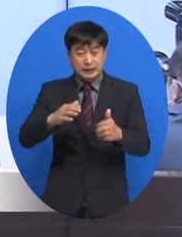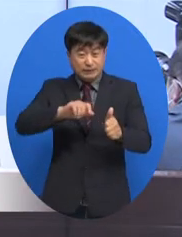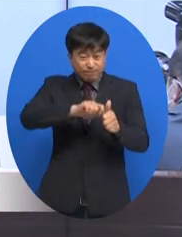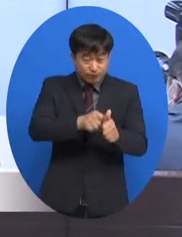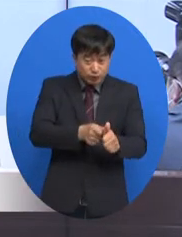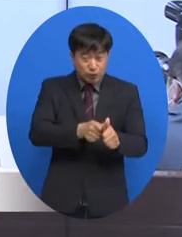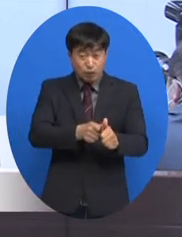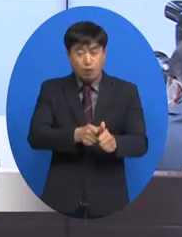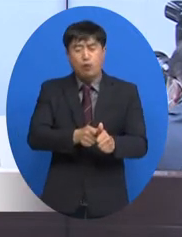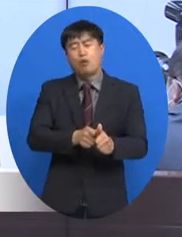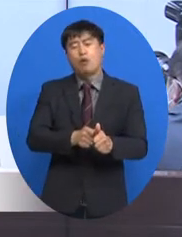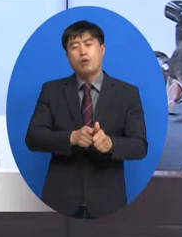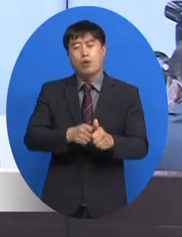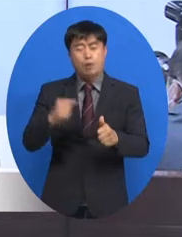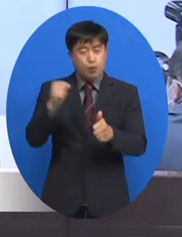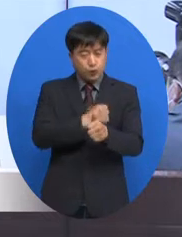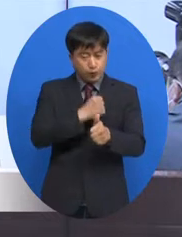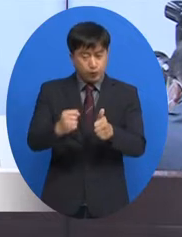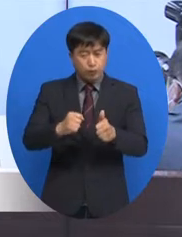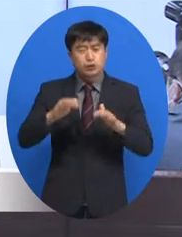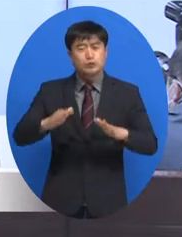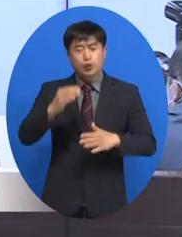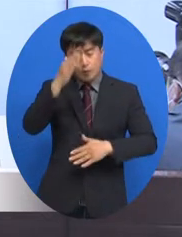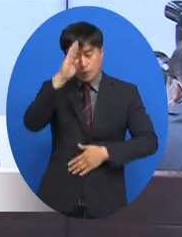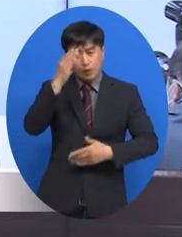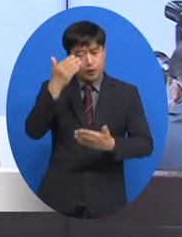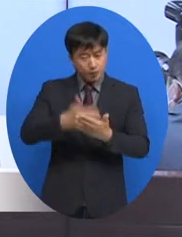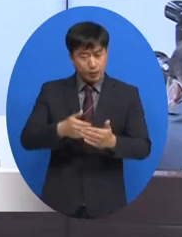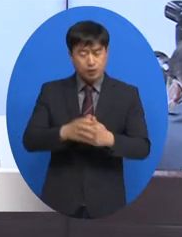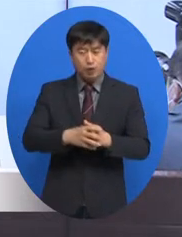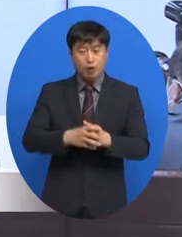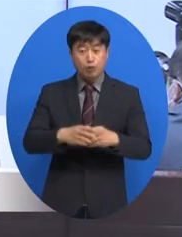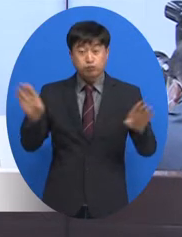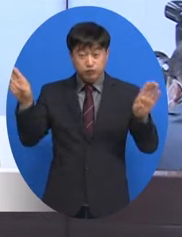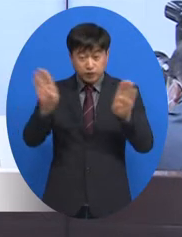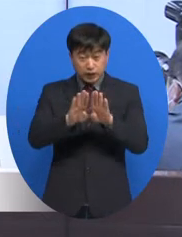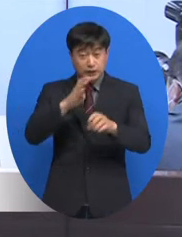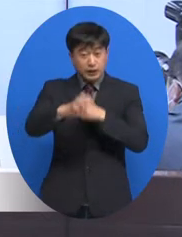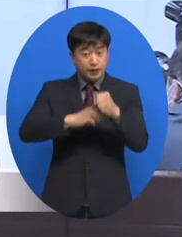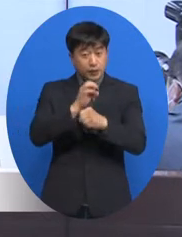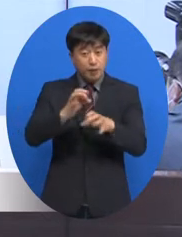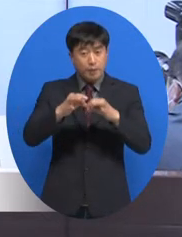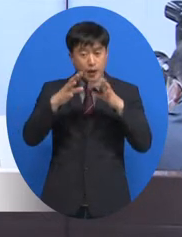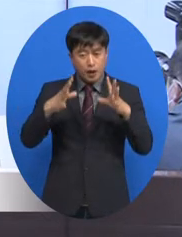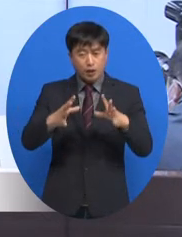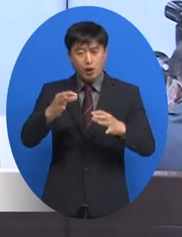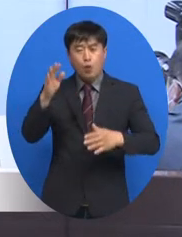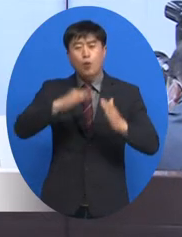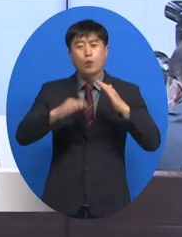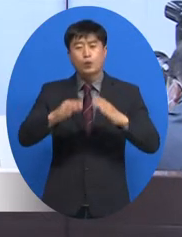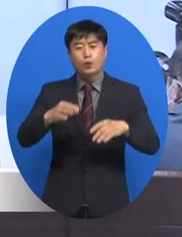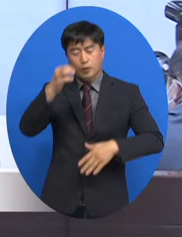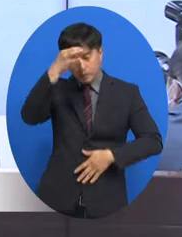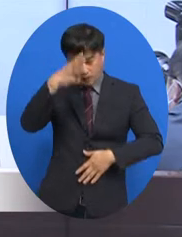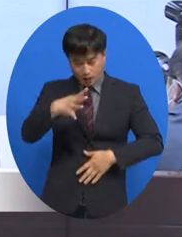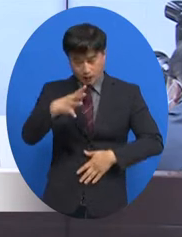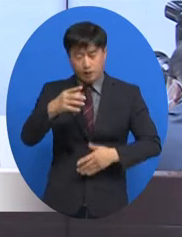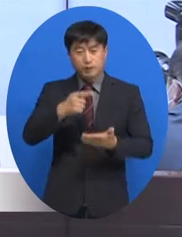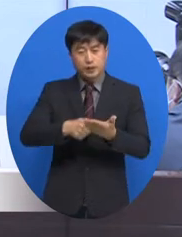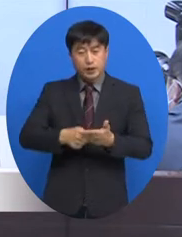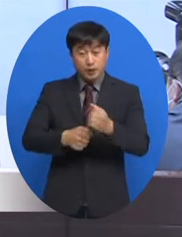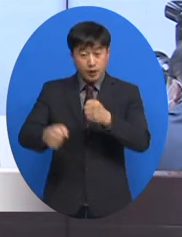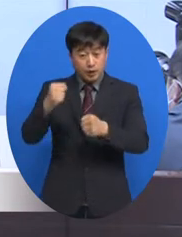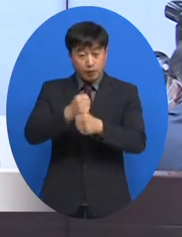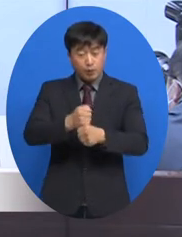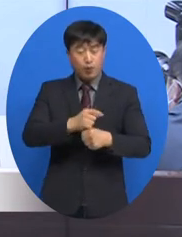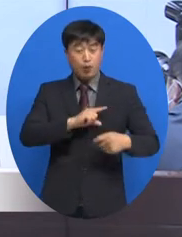지금도 후유증을 호소하고 있습니다. 경기도가 성감학원 폐원 40년 만에 공식 사과하고 피해 치유와 명예 회복을 위한